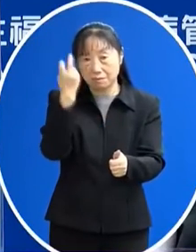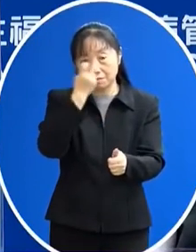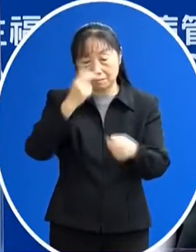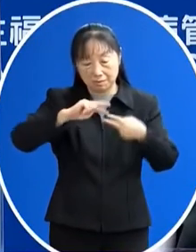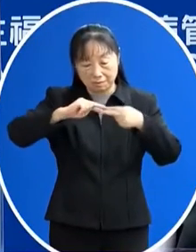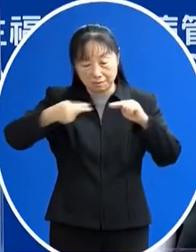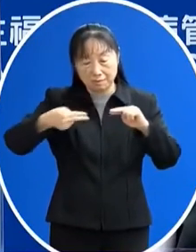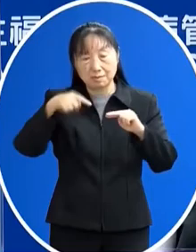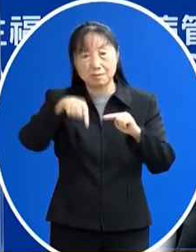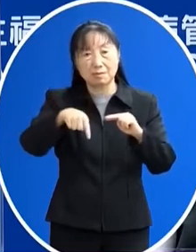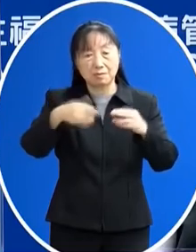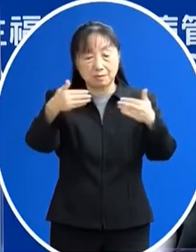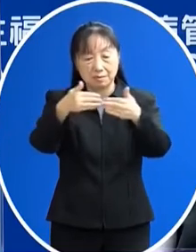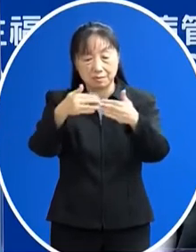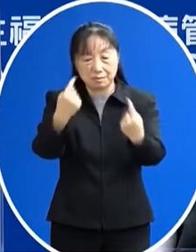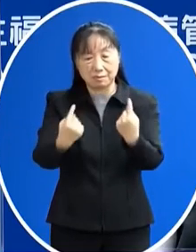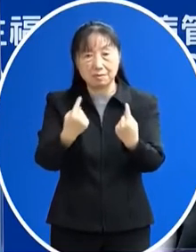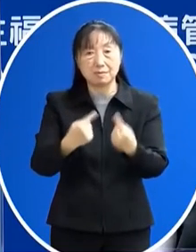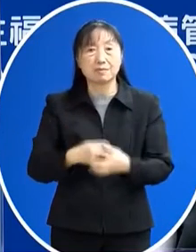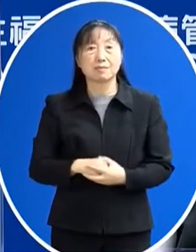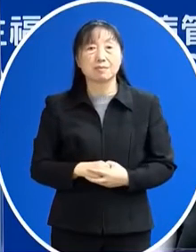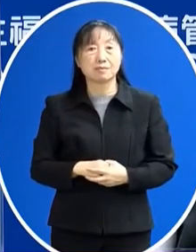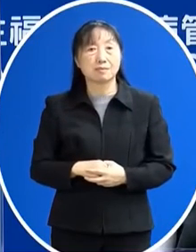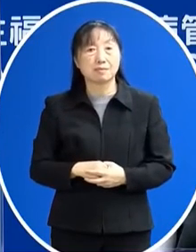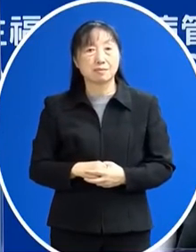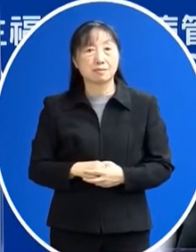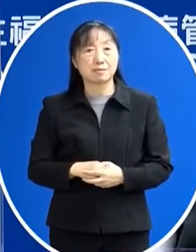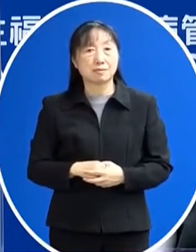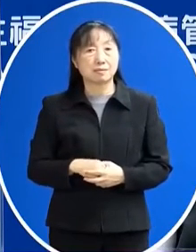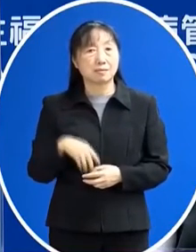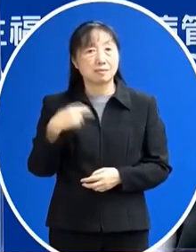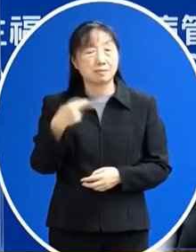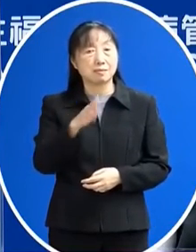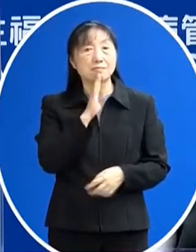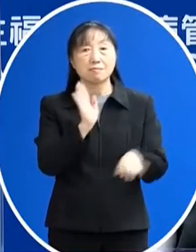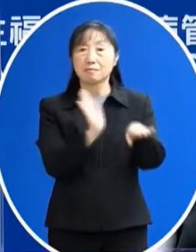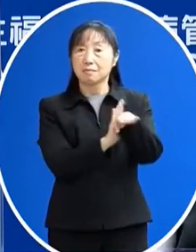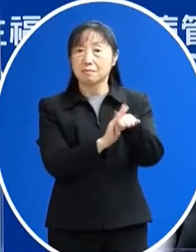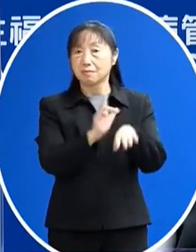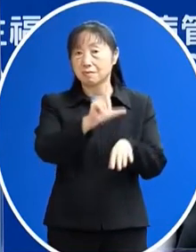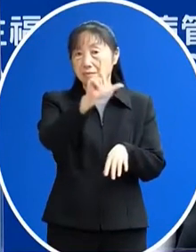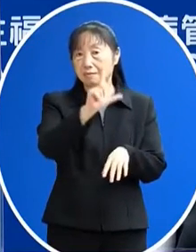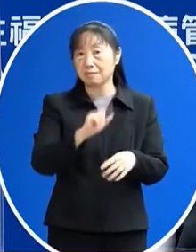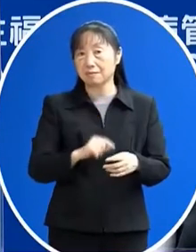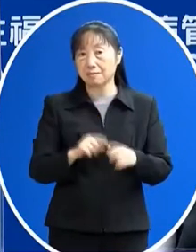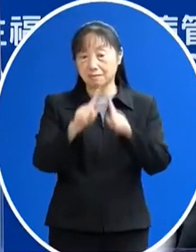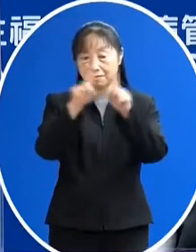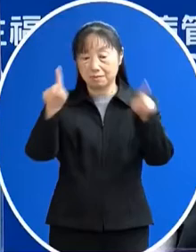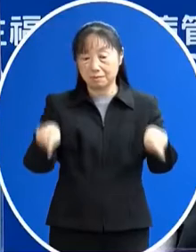序怎么样。然后在这个左上角